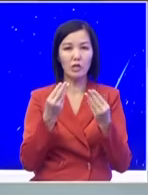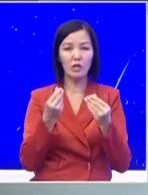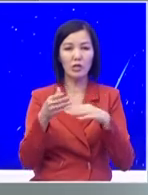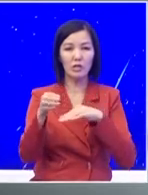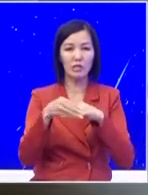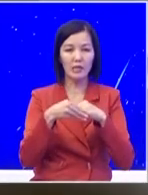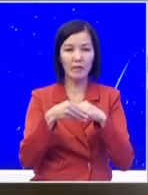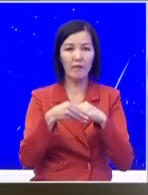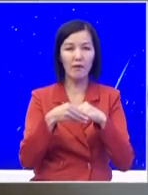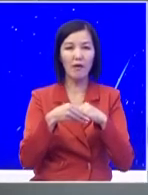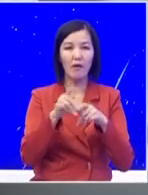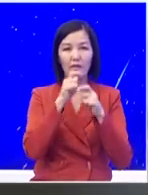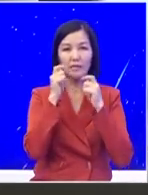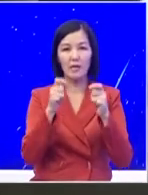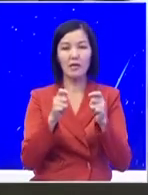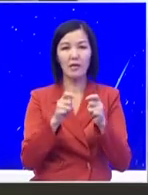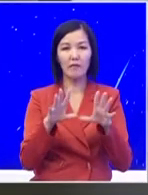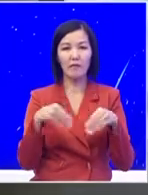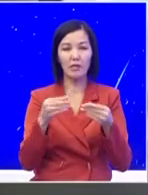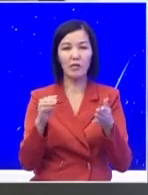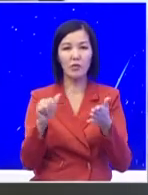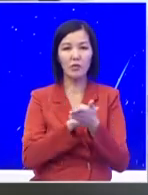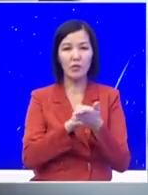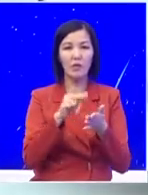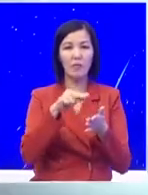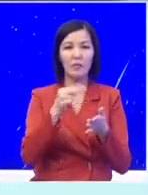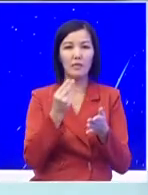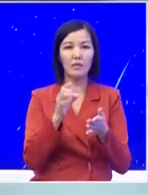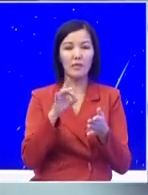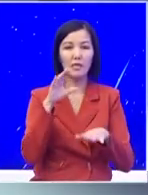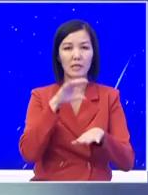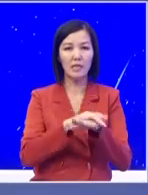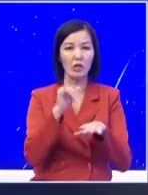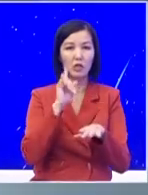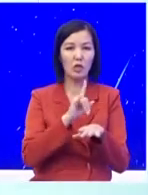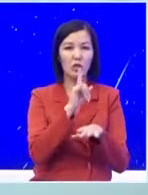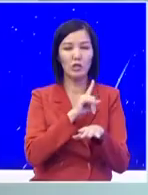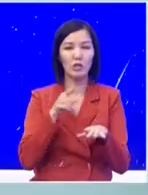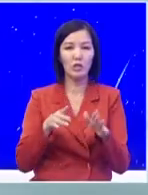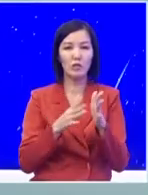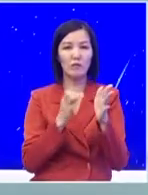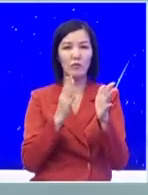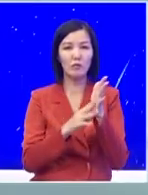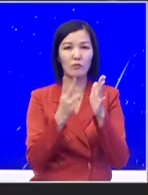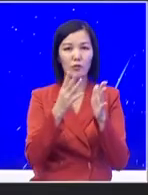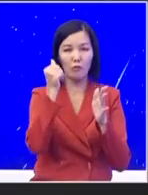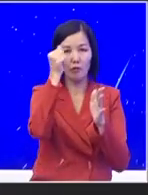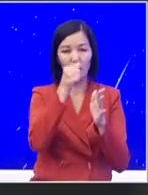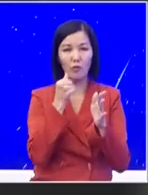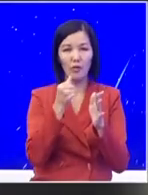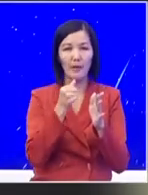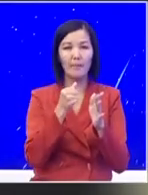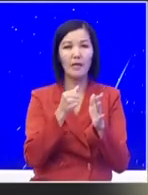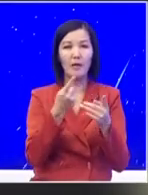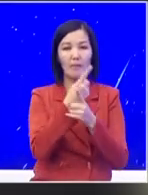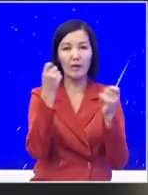денежных средств в виде вознаграждения за выдачу справки ПЦР была задержана женщина 1984 года рождения. По